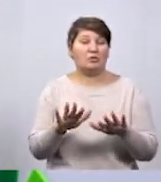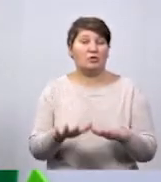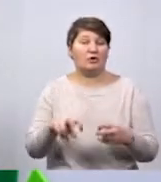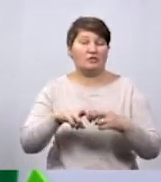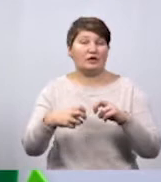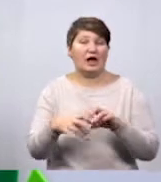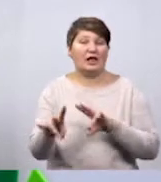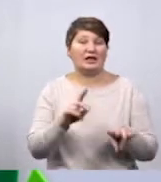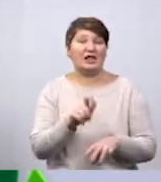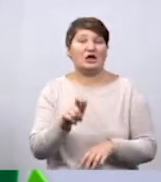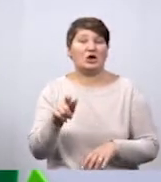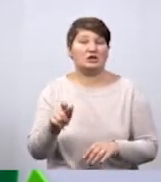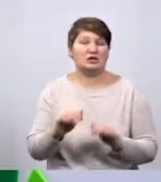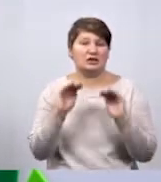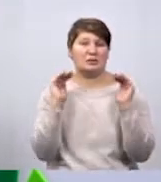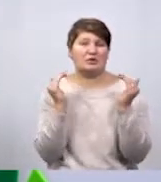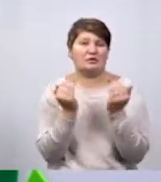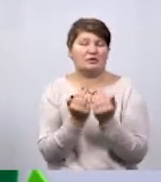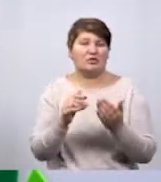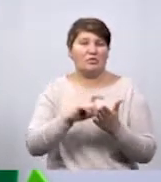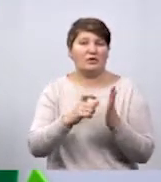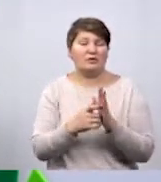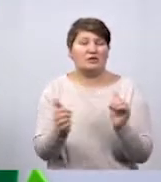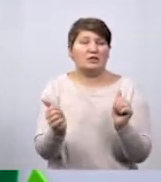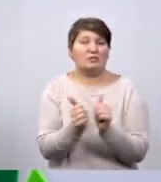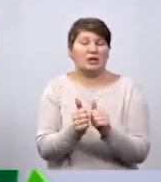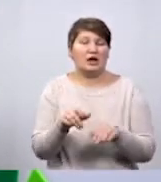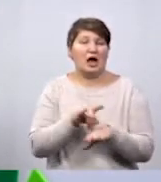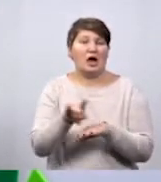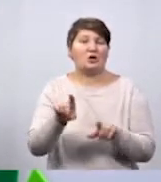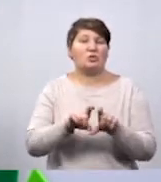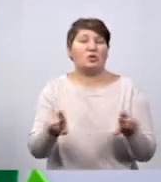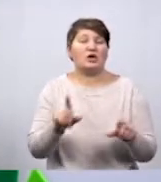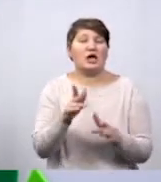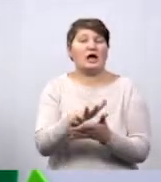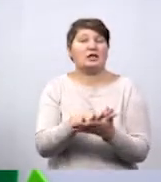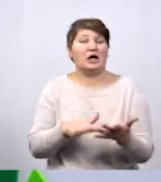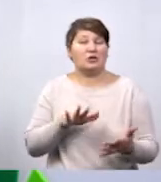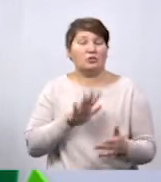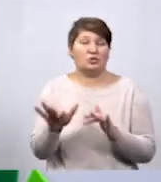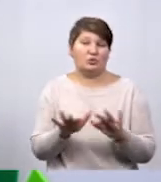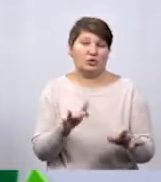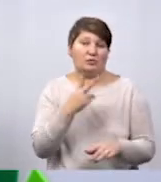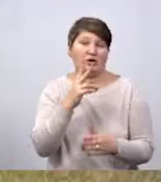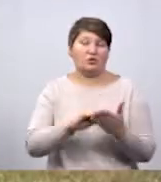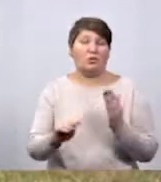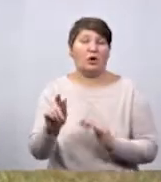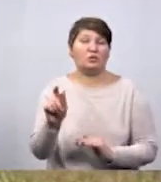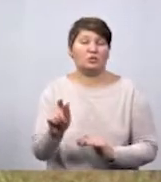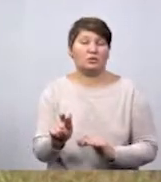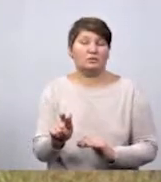Івано-Франківську терористи забарикадувалися в приміщенні біля аеропорту. Як далі розгорталися події, бачив Олександр Букатюк.